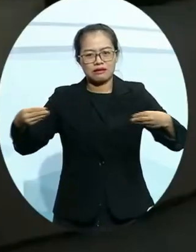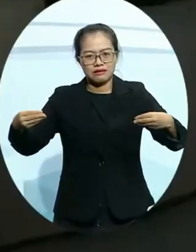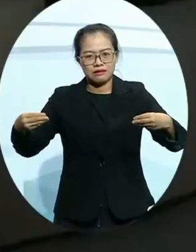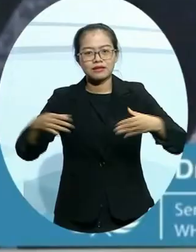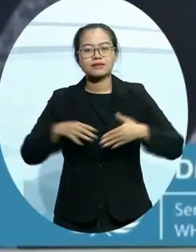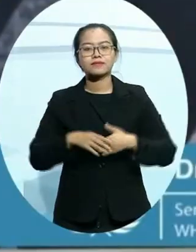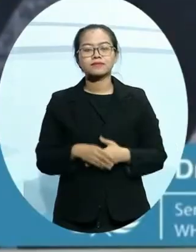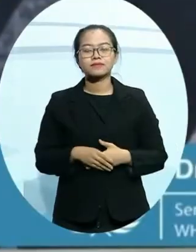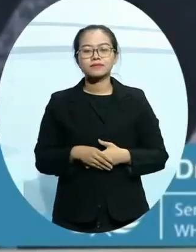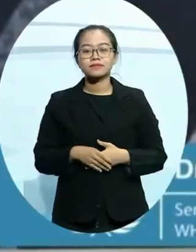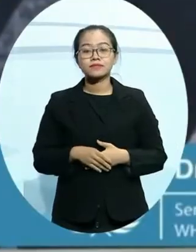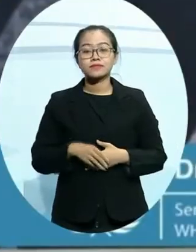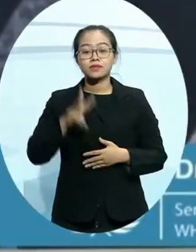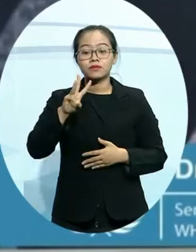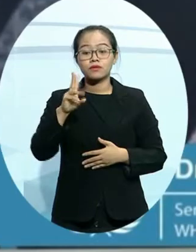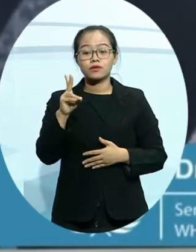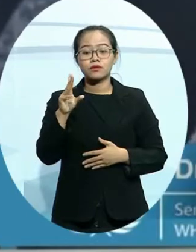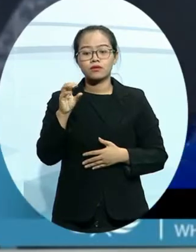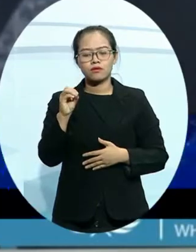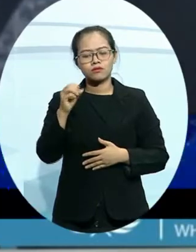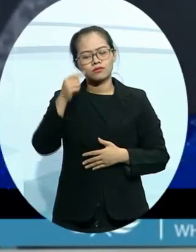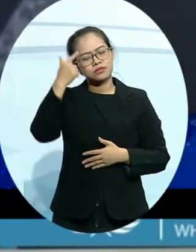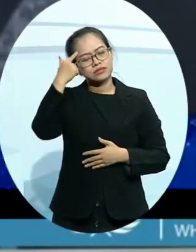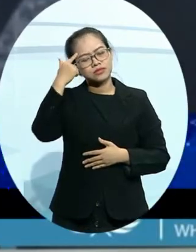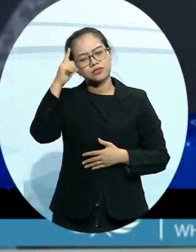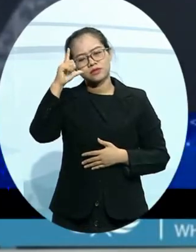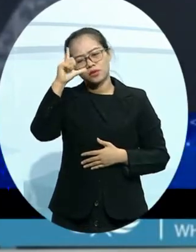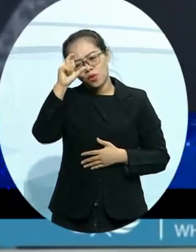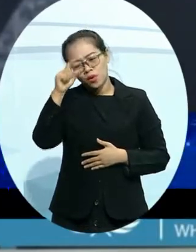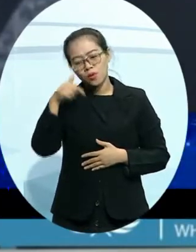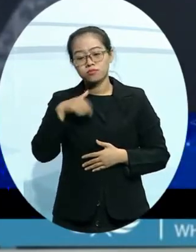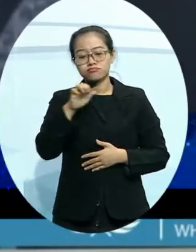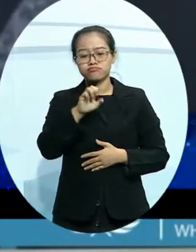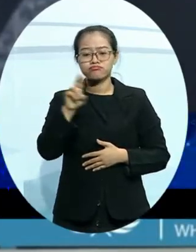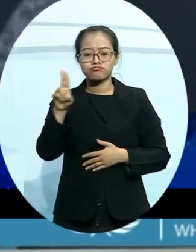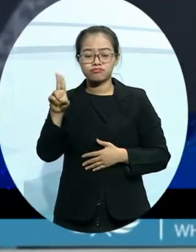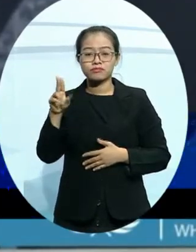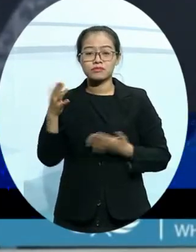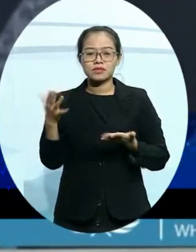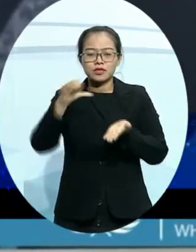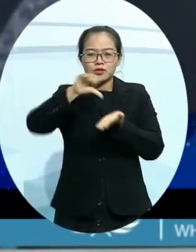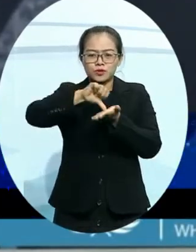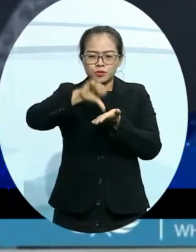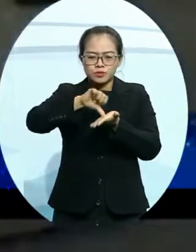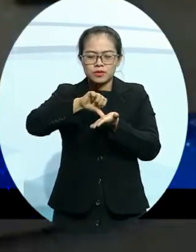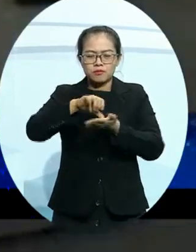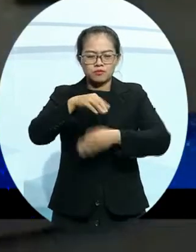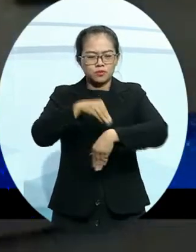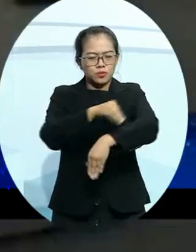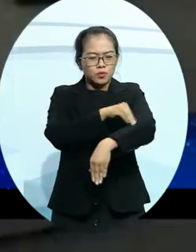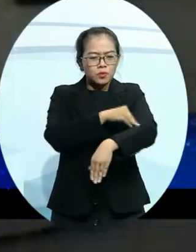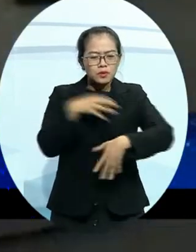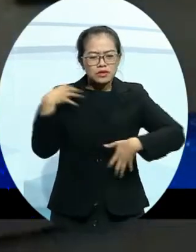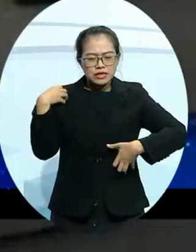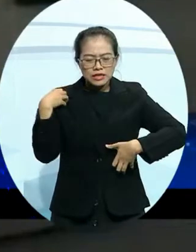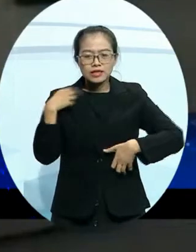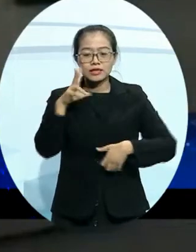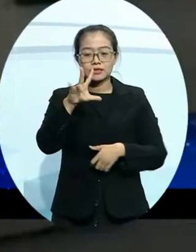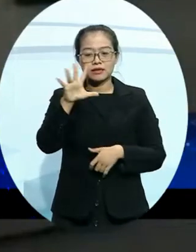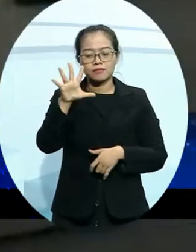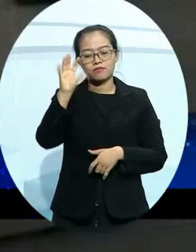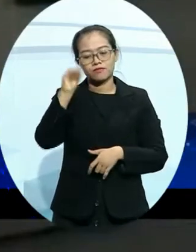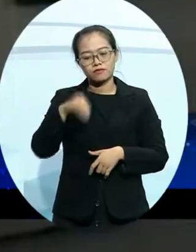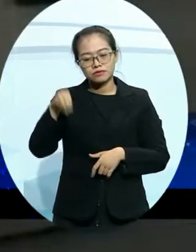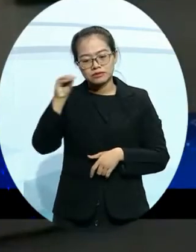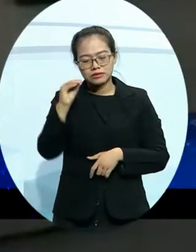Quan chức WHO Catherine Smallwood cho biết châu Âu hiện là tâm dịch của đợt bùng phát đậu mùa khỉ, chiếm 85% số ca nhiễm